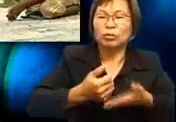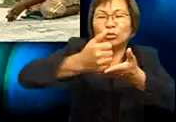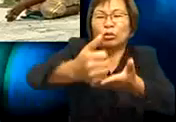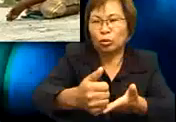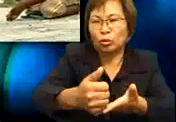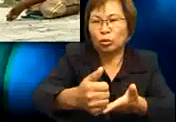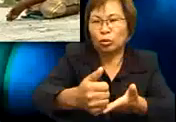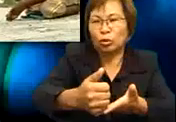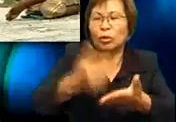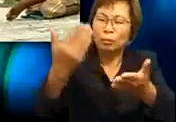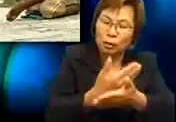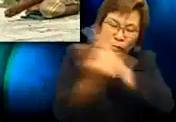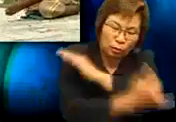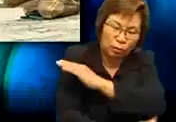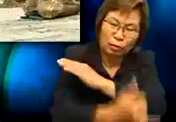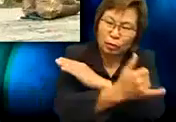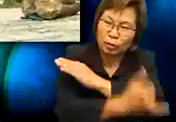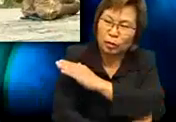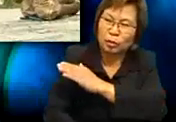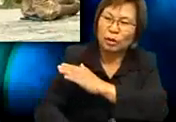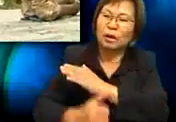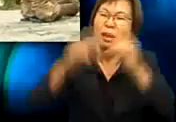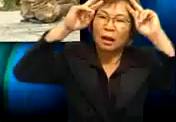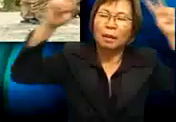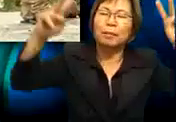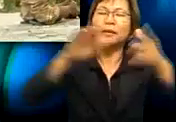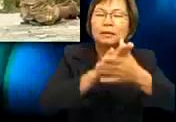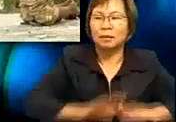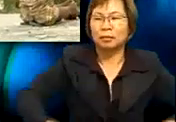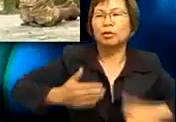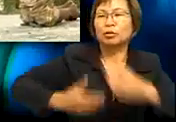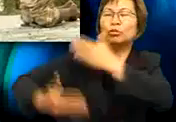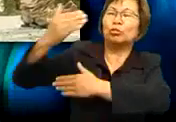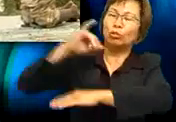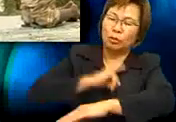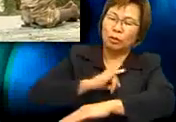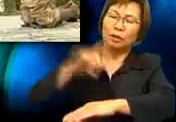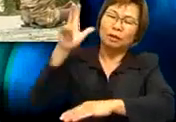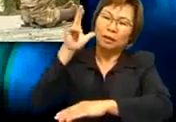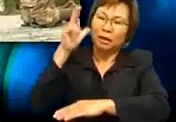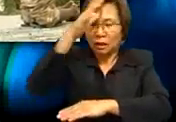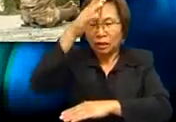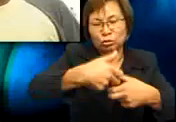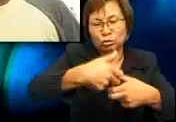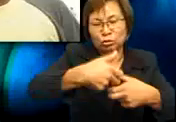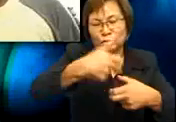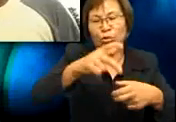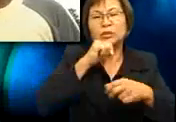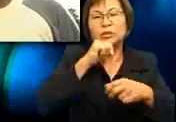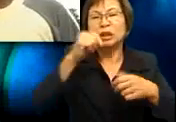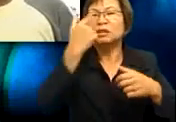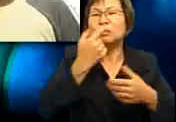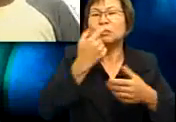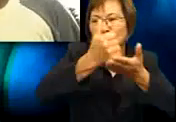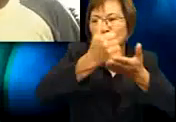tolong-menolong. Barulah negara kita ni makmur sama damai. Ish, dulu masa saya dengan atuk saya susah, tak ada siapa pun